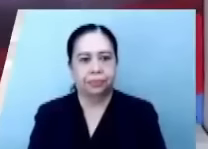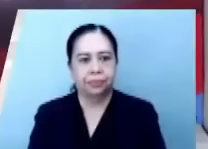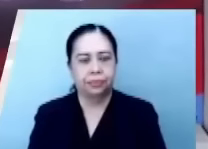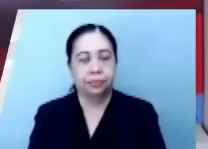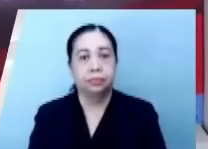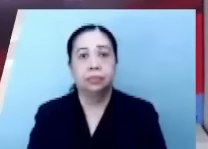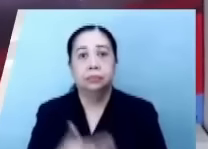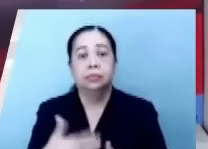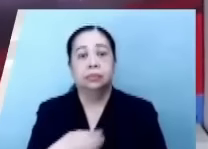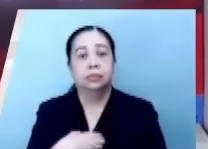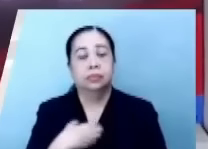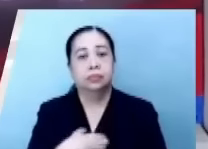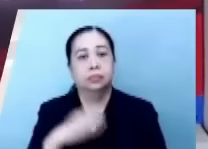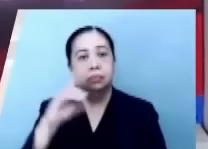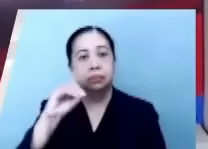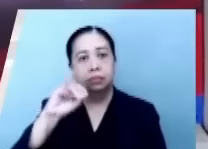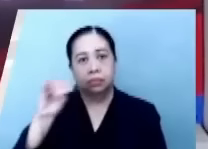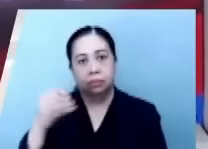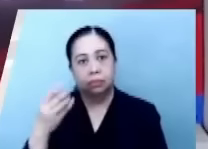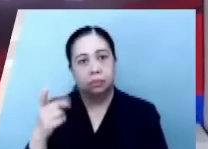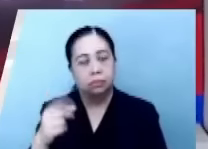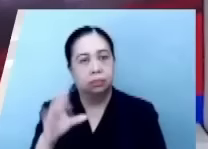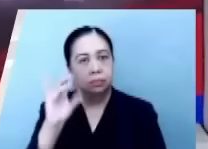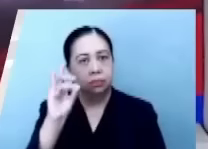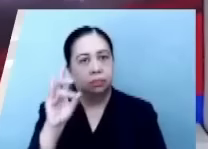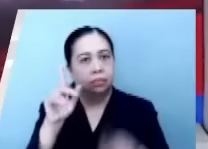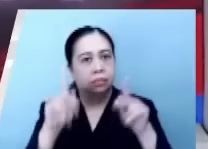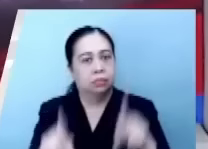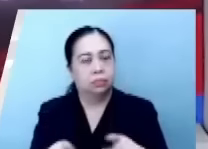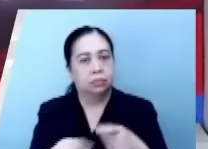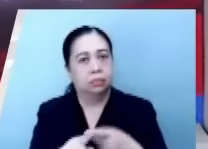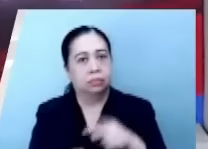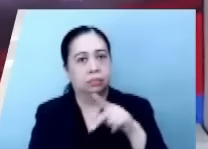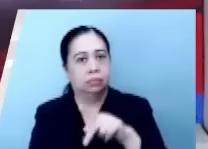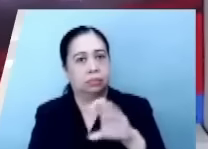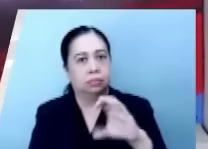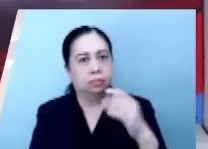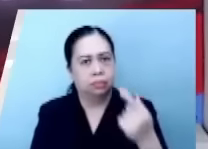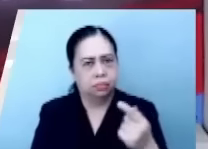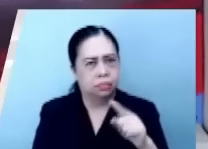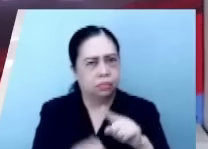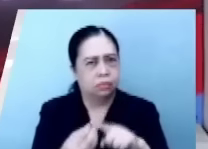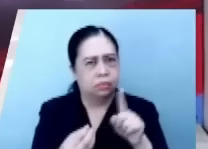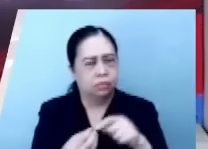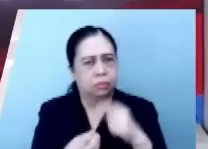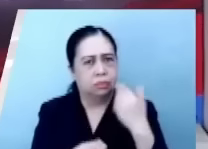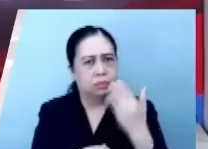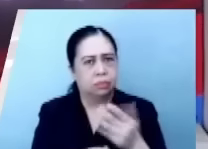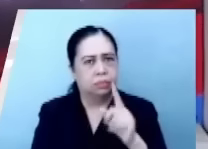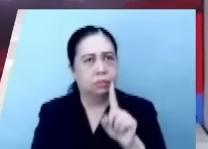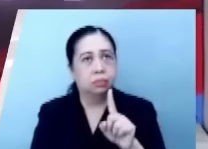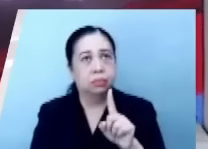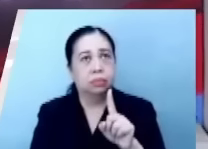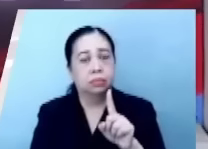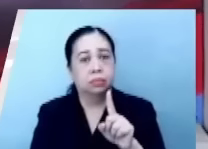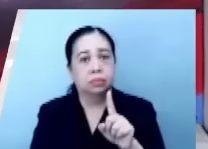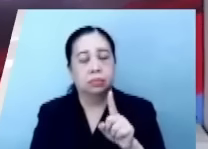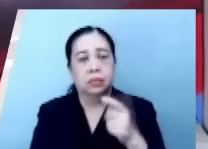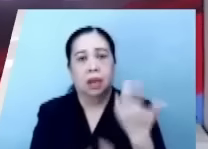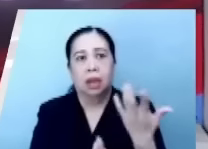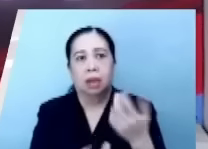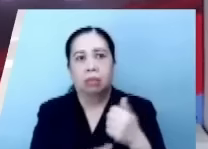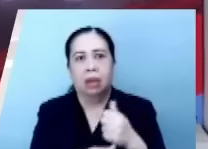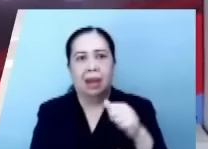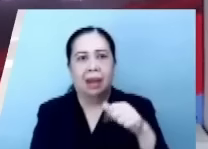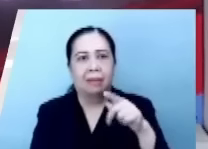Inireklamo sa Justice Department ang 7 tauhan ng Philippine Coast Guard kaugnay sa pagkasawi ng isang apprentice seaman sa isang